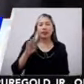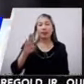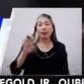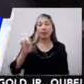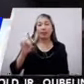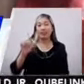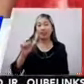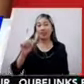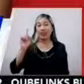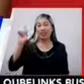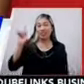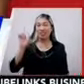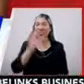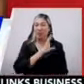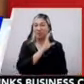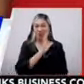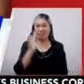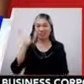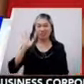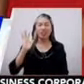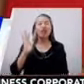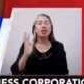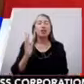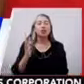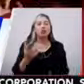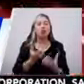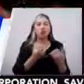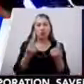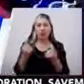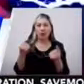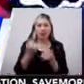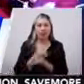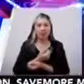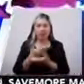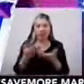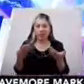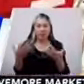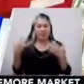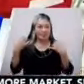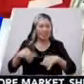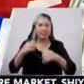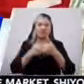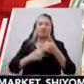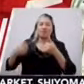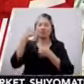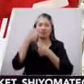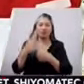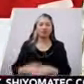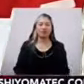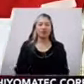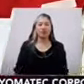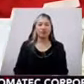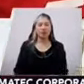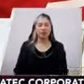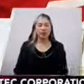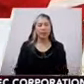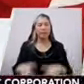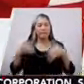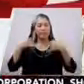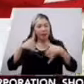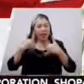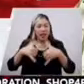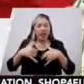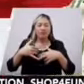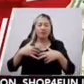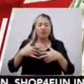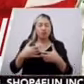lahat para mapanatili sa Mendiola ang corona. Go San Beda, fight! We'll play really hard and we will not